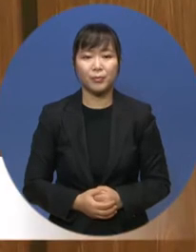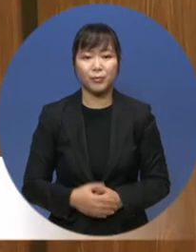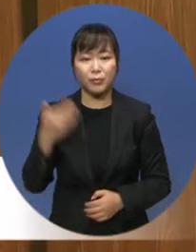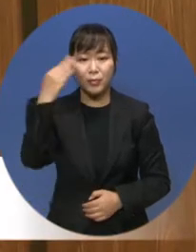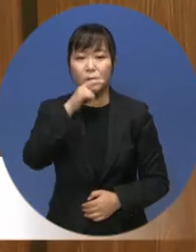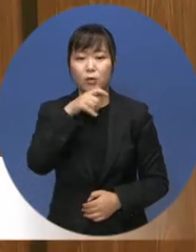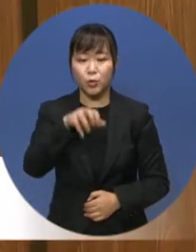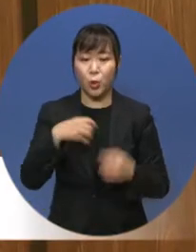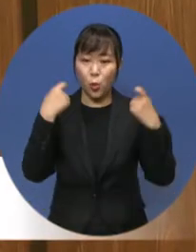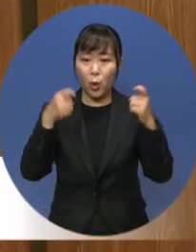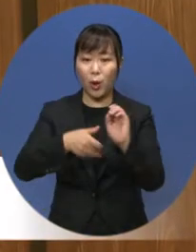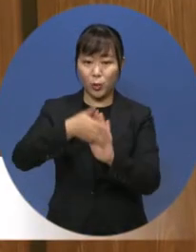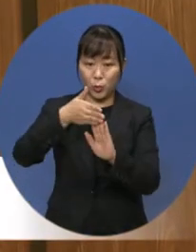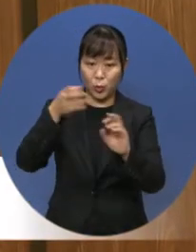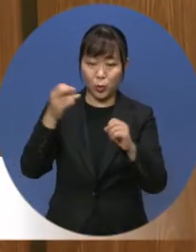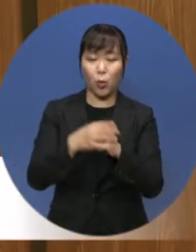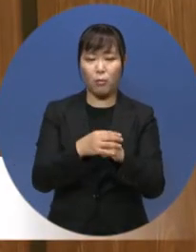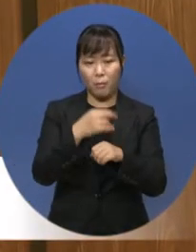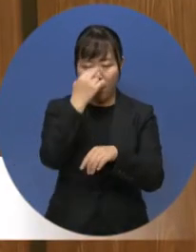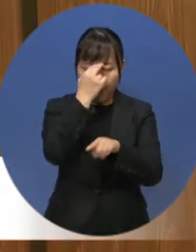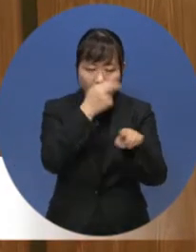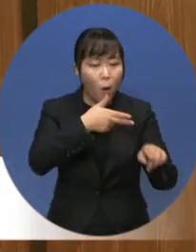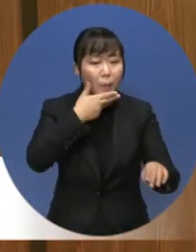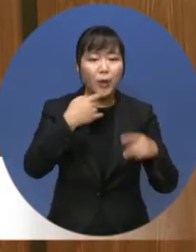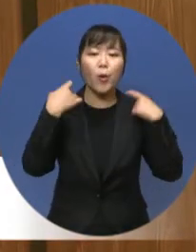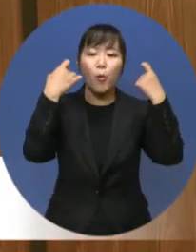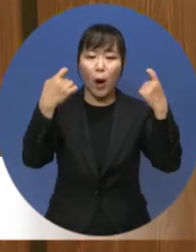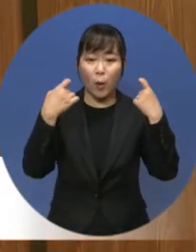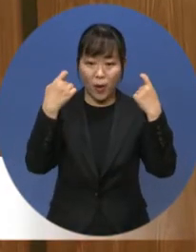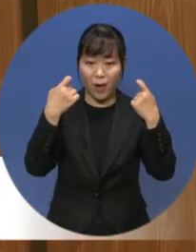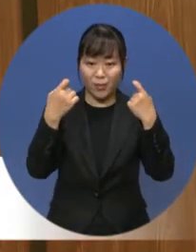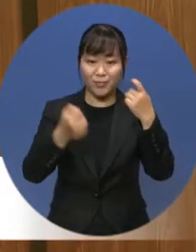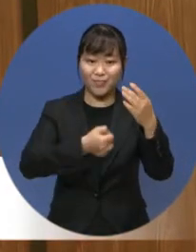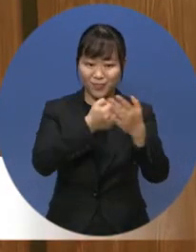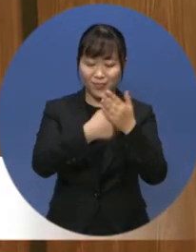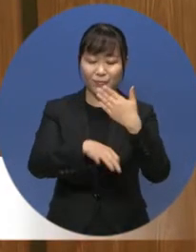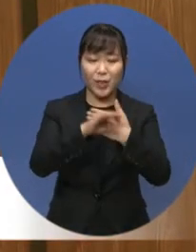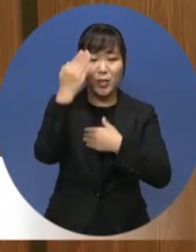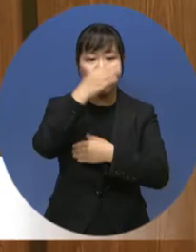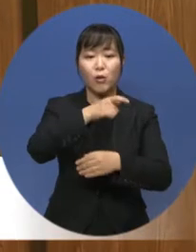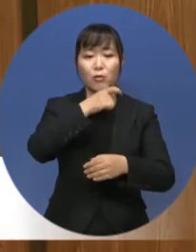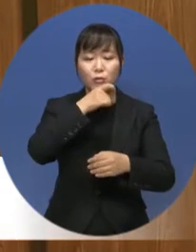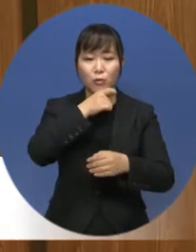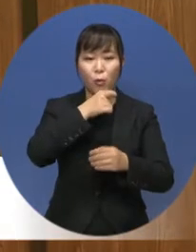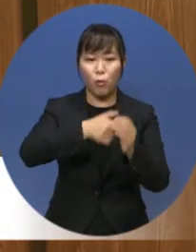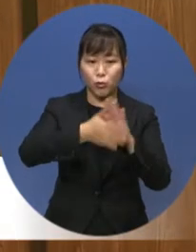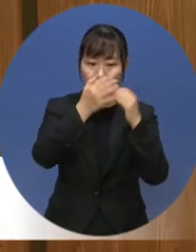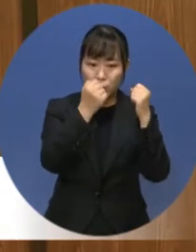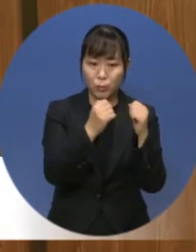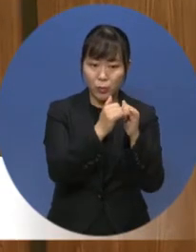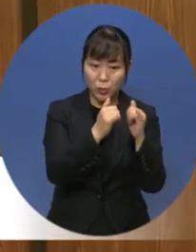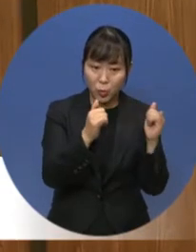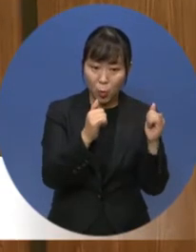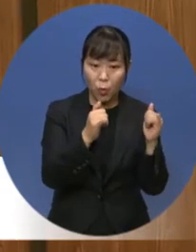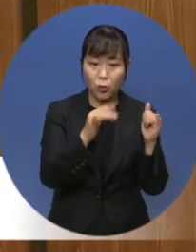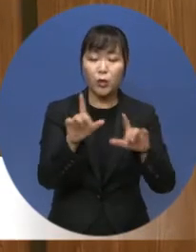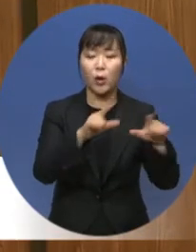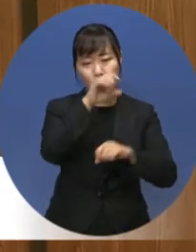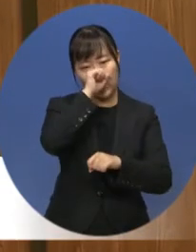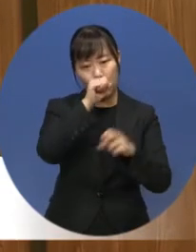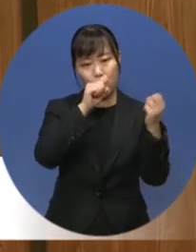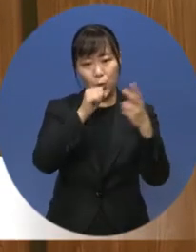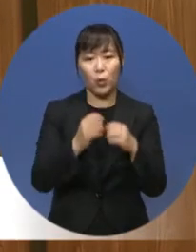여수는 관광도시고 무장애 관광을 하게 되면 정말 정주하는 사람도 정말 살기가 좋은